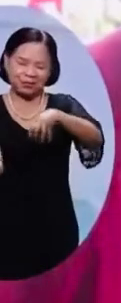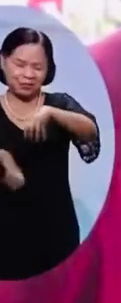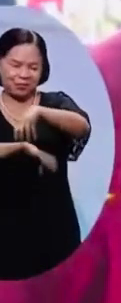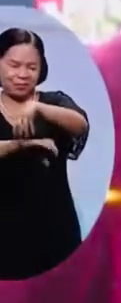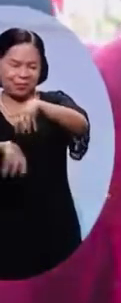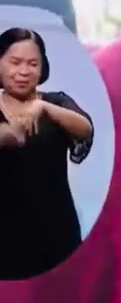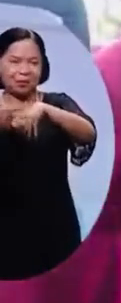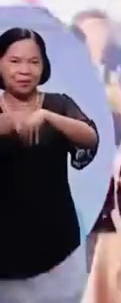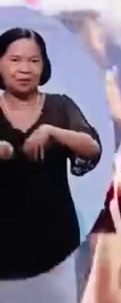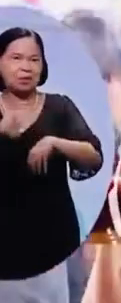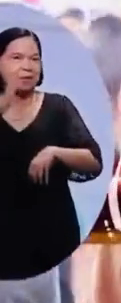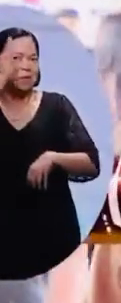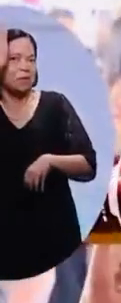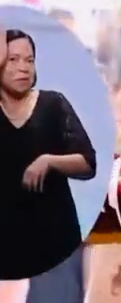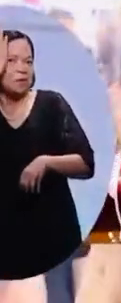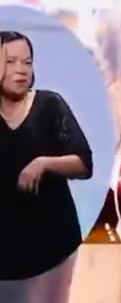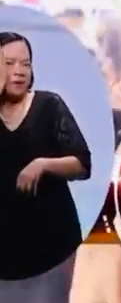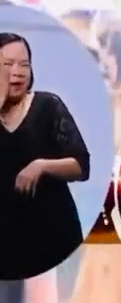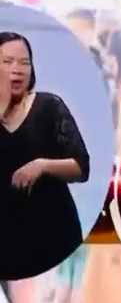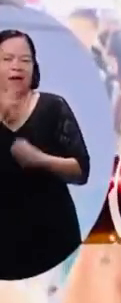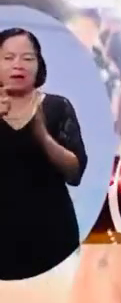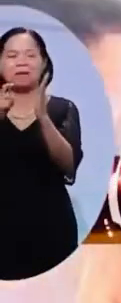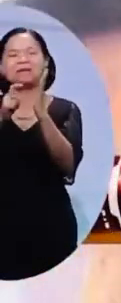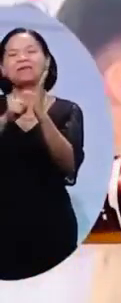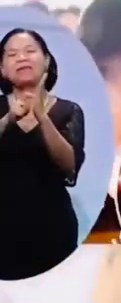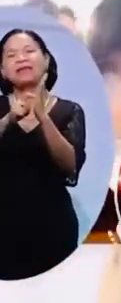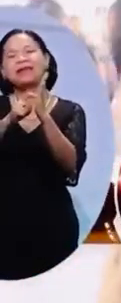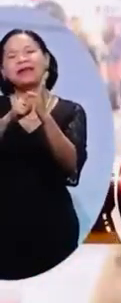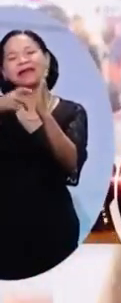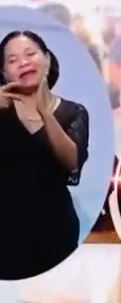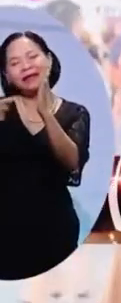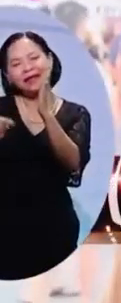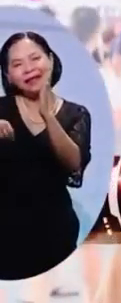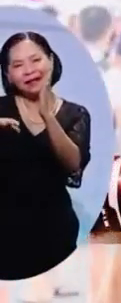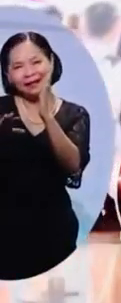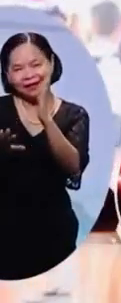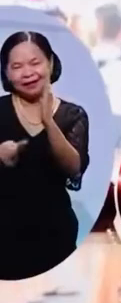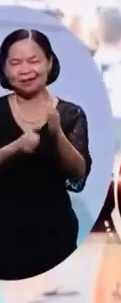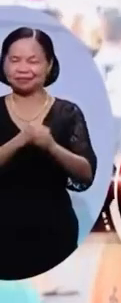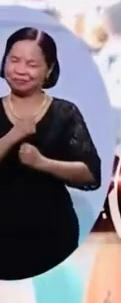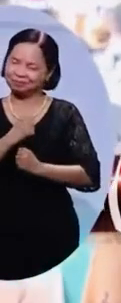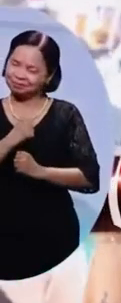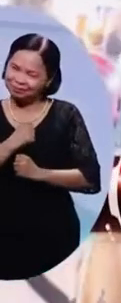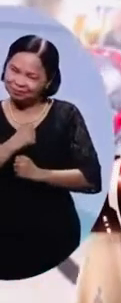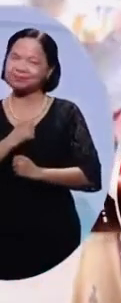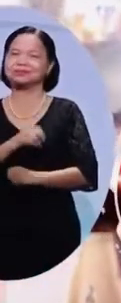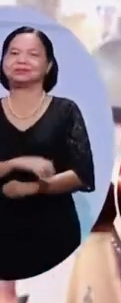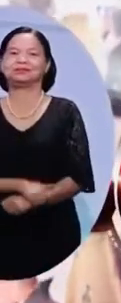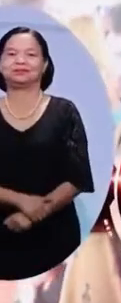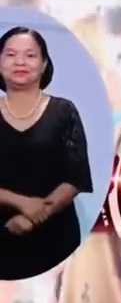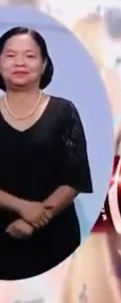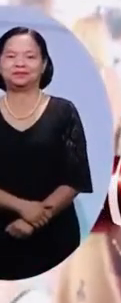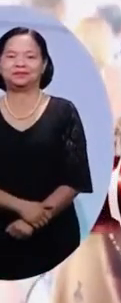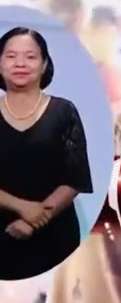đường. Giá cả thấp hơn các nước khác, con người tốt bụng, thân thiện.